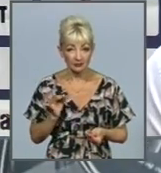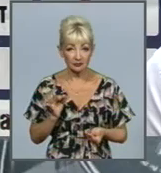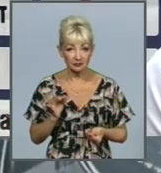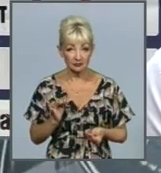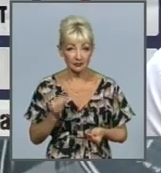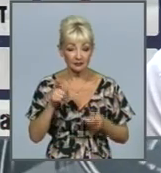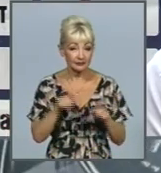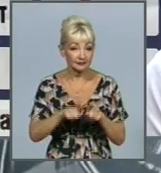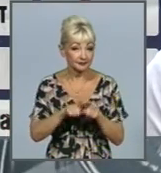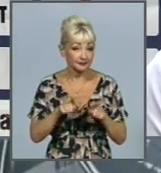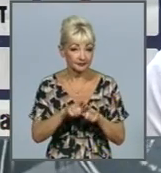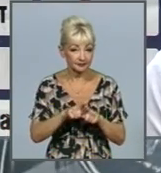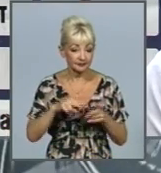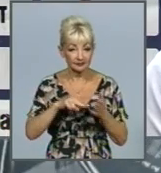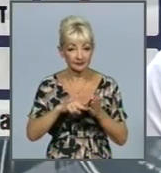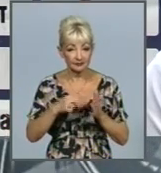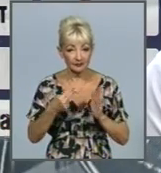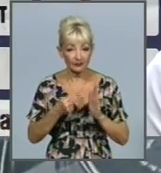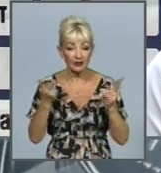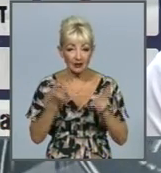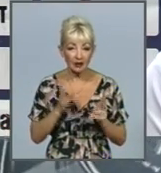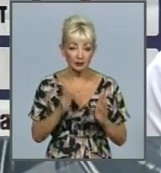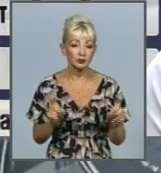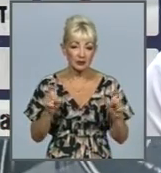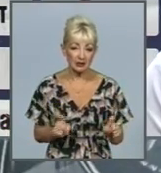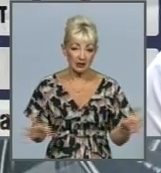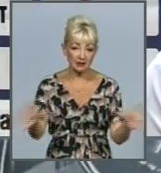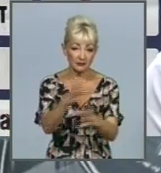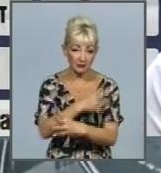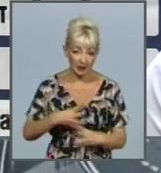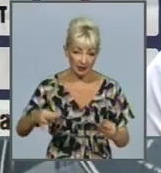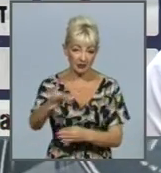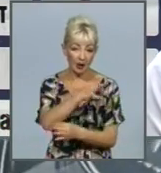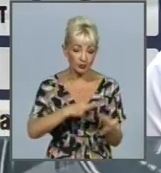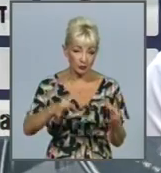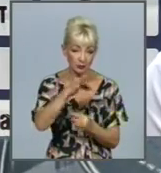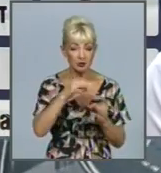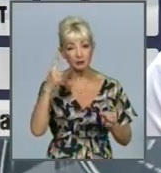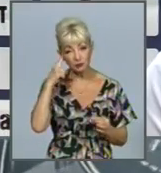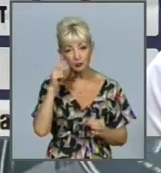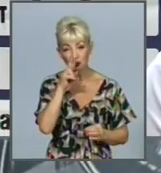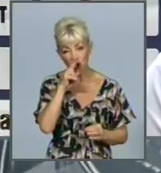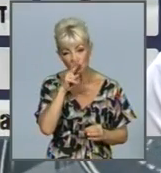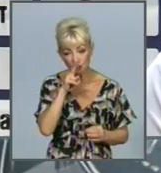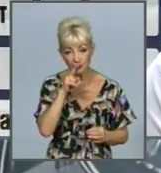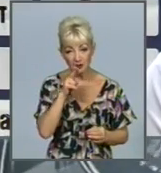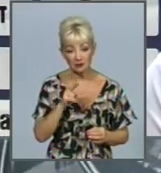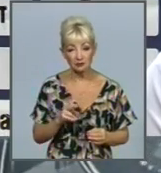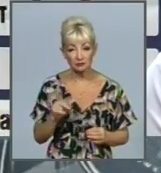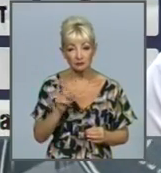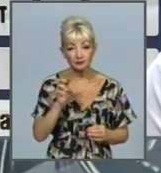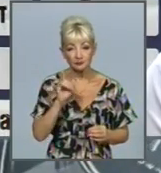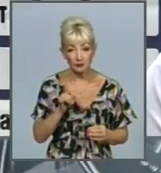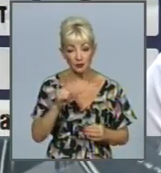Один и тот же сценарий. Все-таки нужно будет сесть все вместе и проанализировать, ошибки учесть эти, чтобы